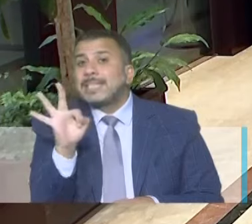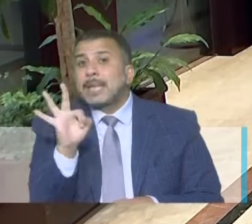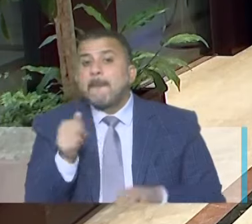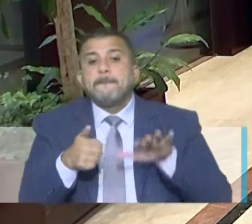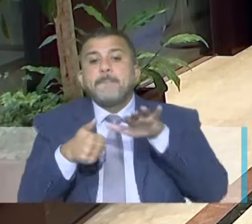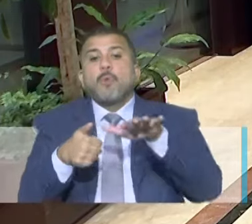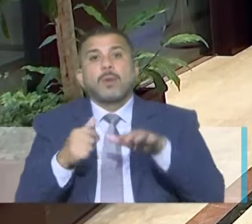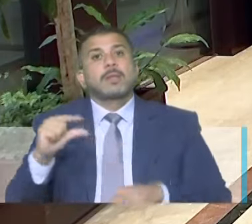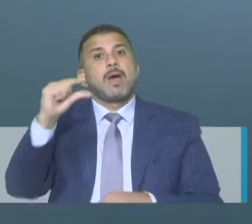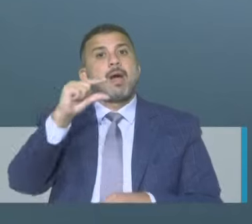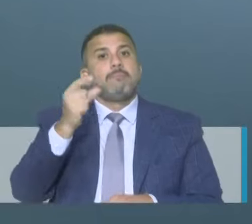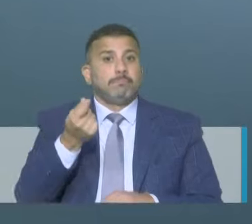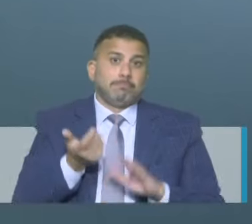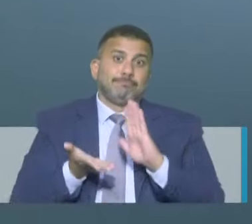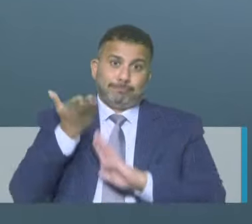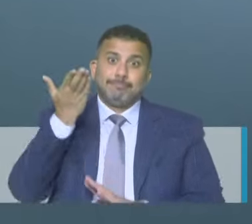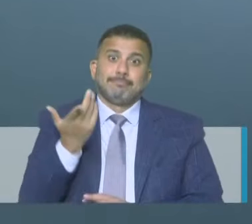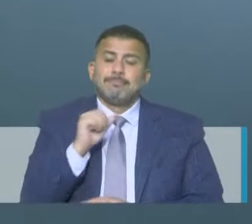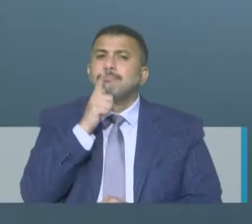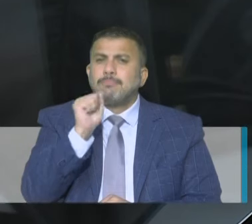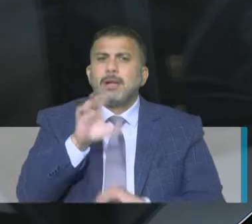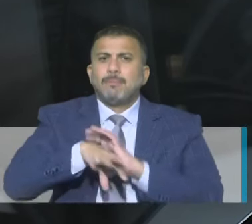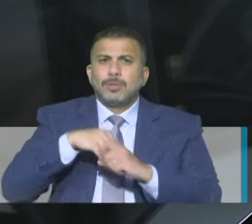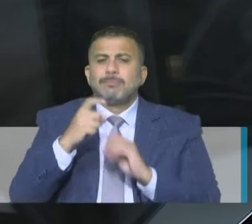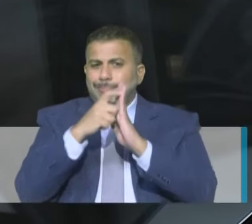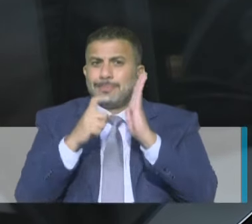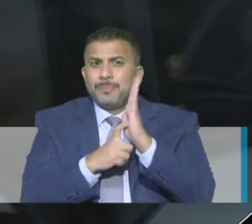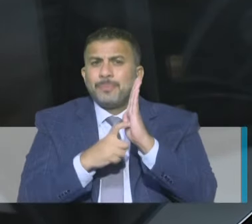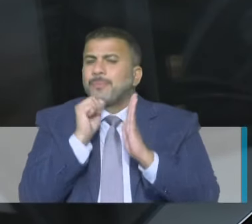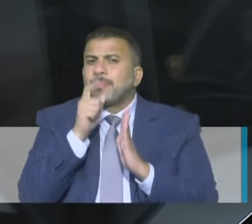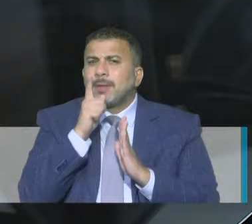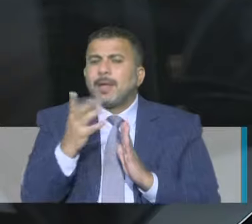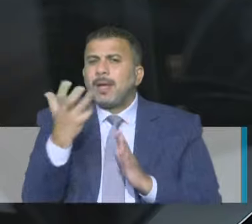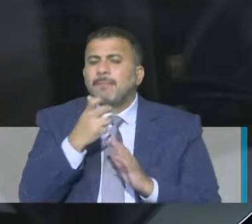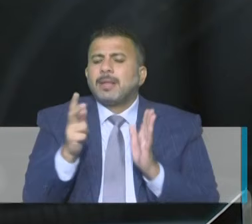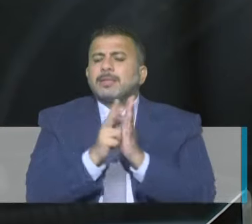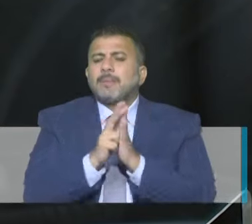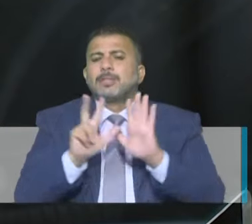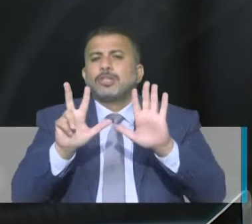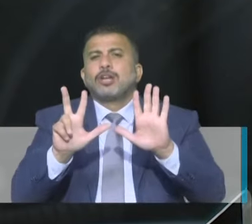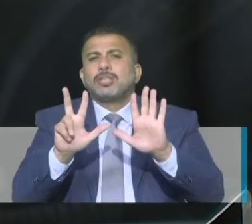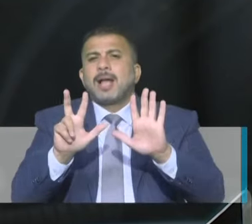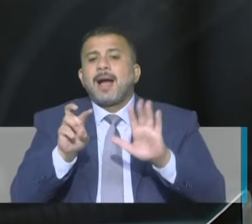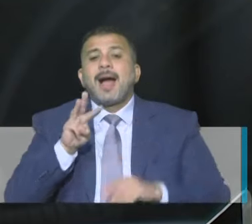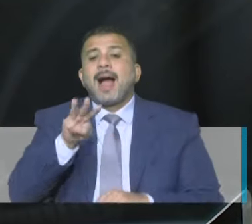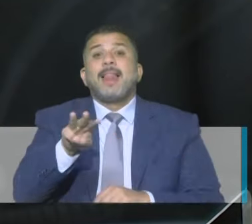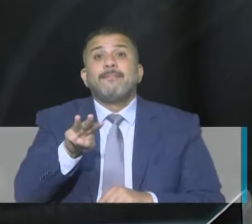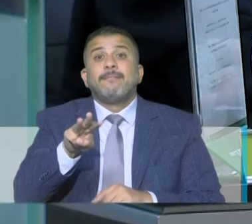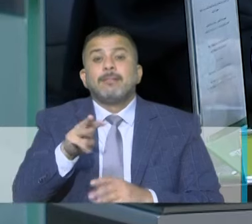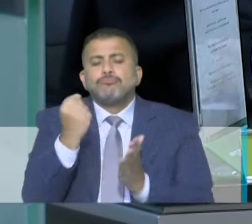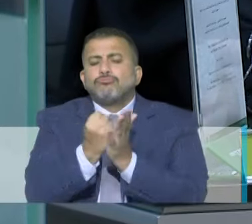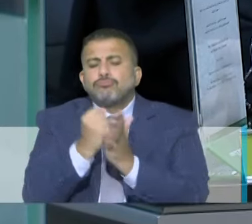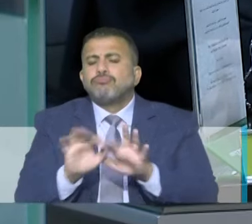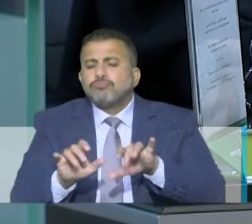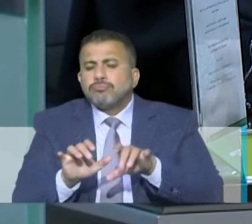3 مليارات و230 مليون درهم. وعلى الصعيد القانوني والتشريعي أنجزت الدائرة ما يفوق 18,000 معاملة توثيق